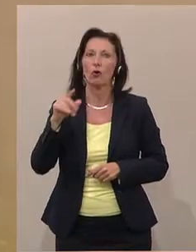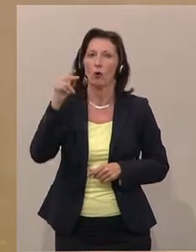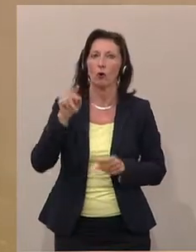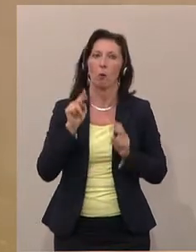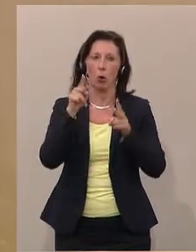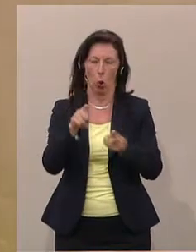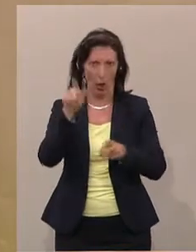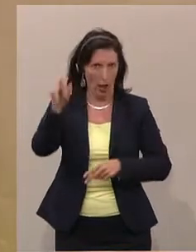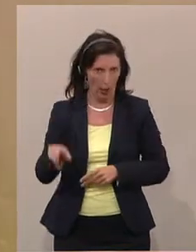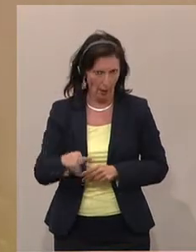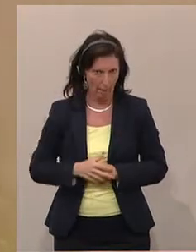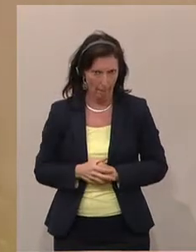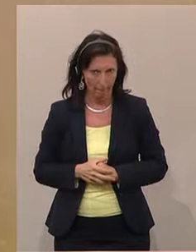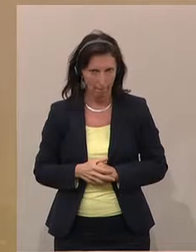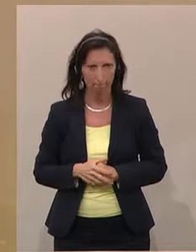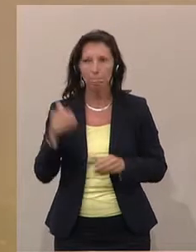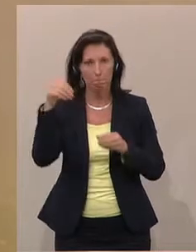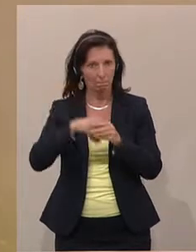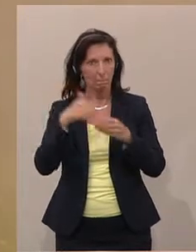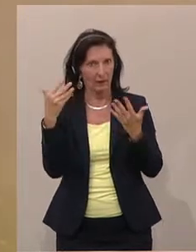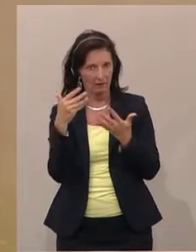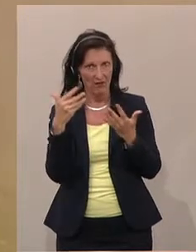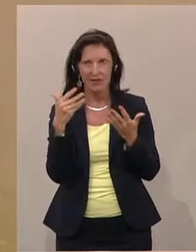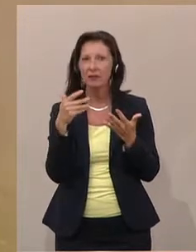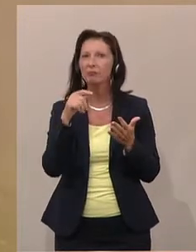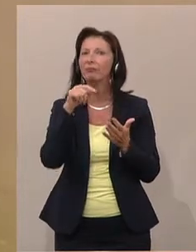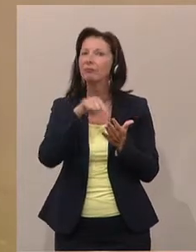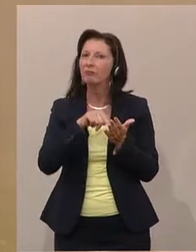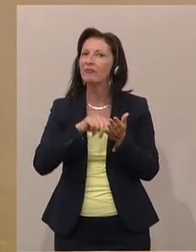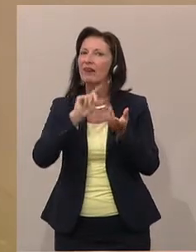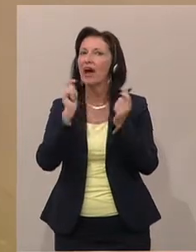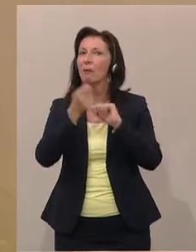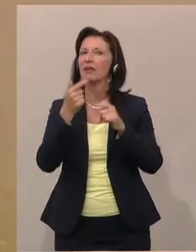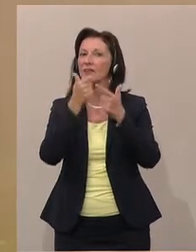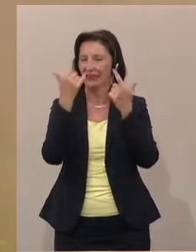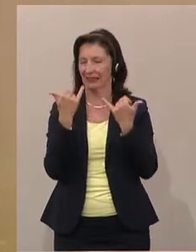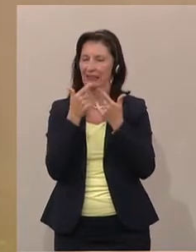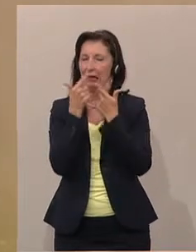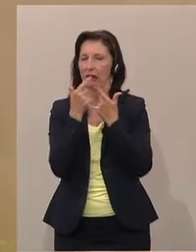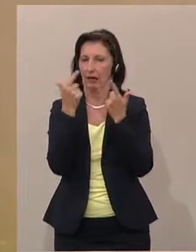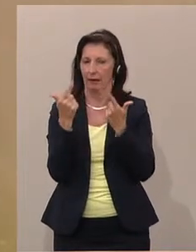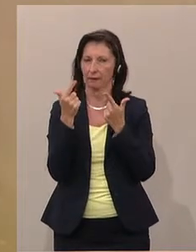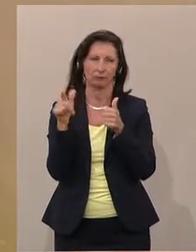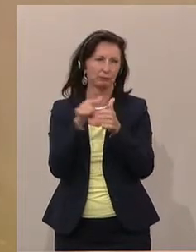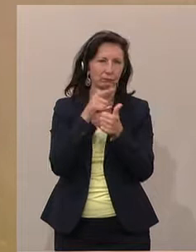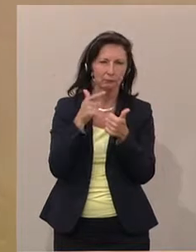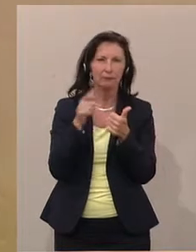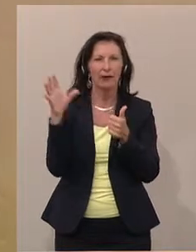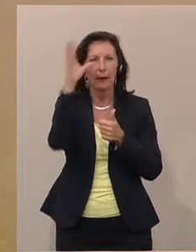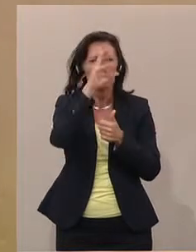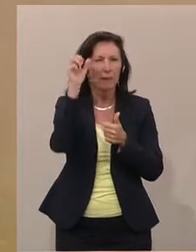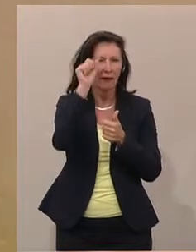Brückel. Und zwar erläutere ich in den Kernpunkten diesen Abänderungsantrag. Und zwar zum einen geht es um eine